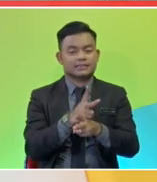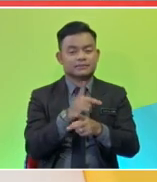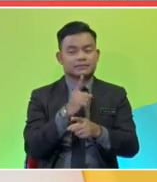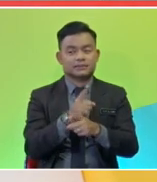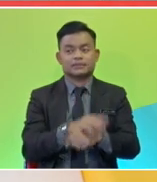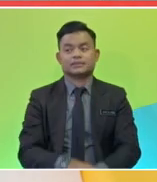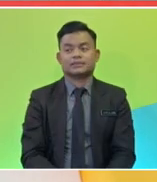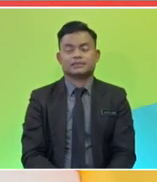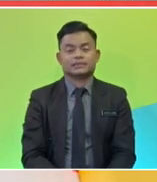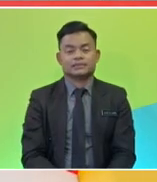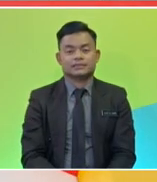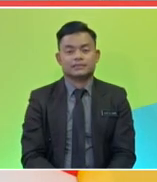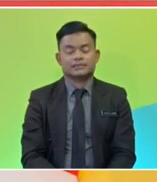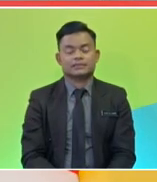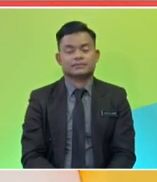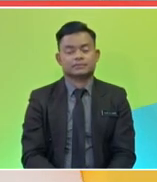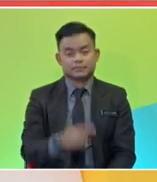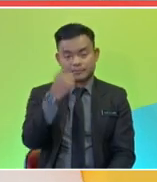untuk menguatkan tulang